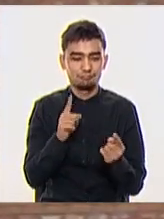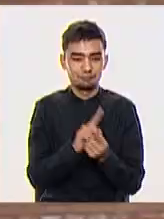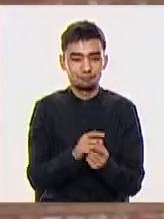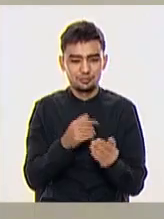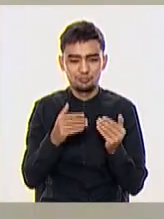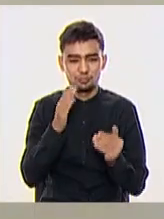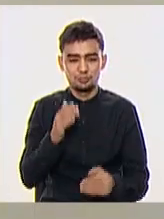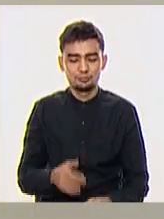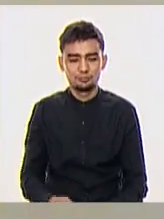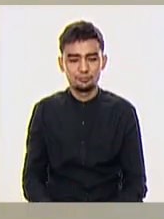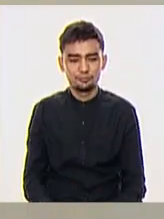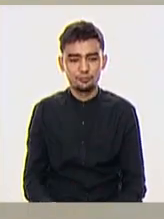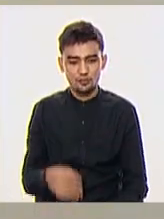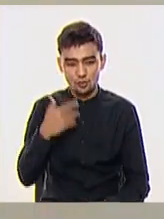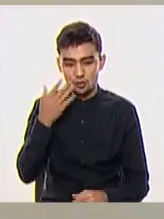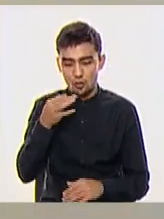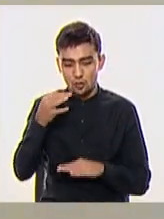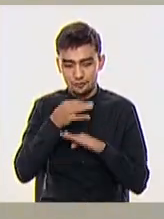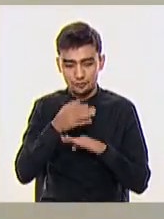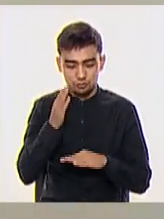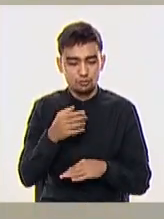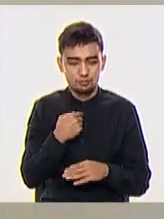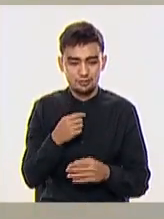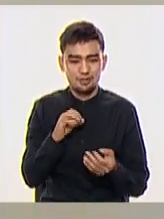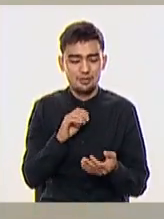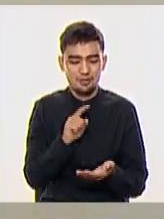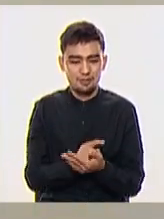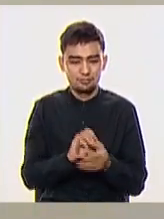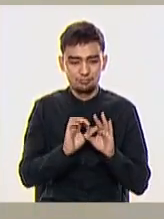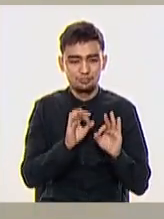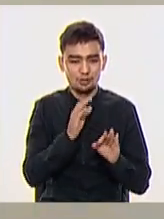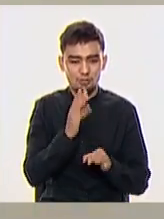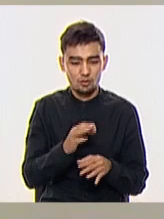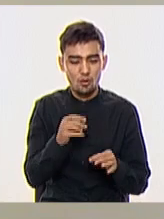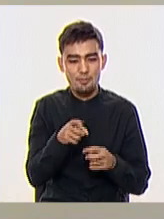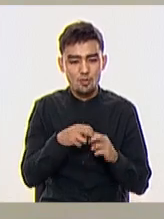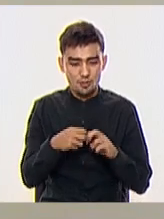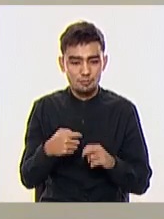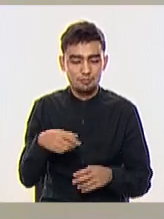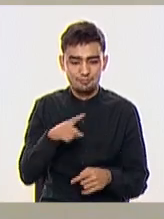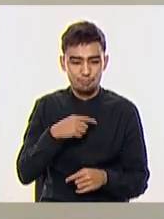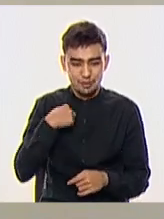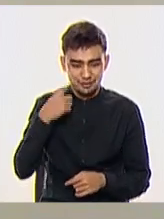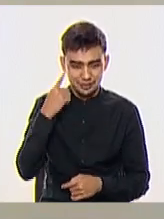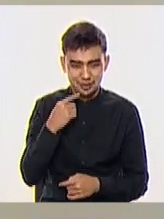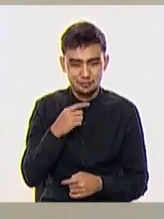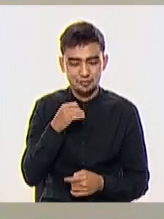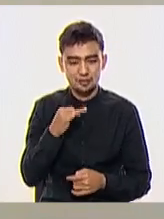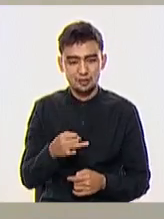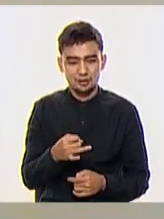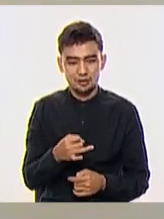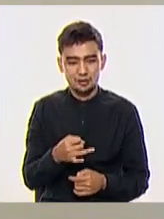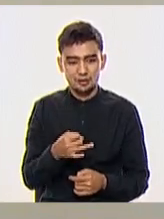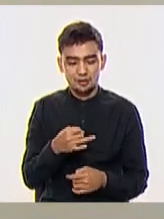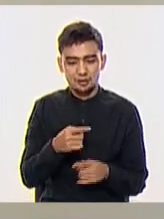деді. Жауапты алған соң міндетті түрде түсіндіреміз, жеткіземіз. Бұл мәселені біз білеміз, бұл